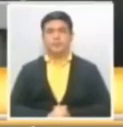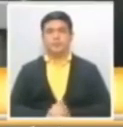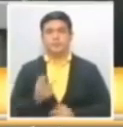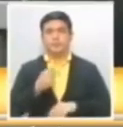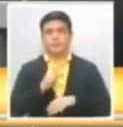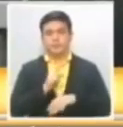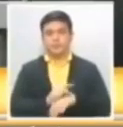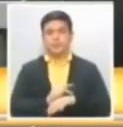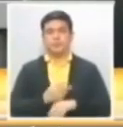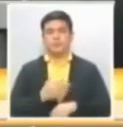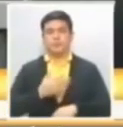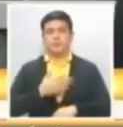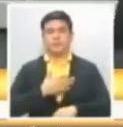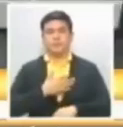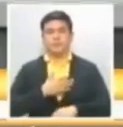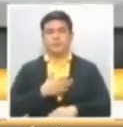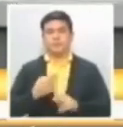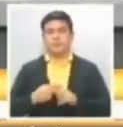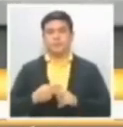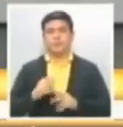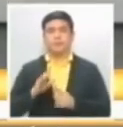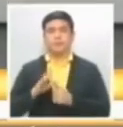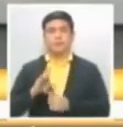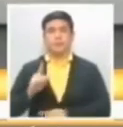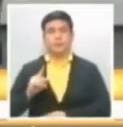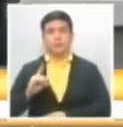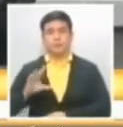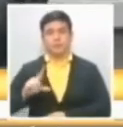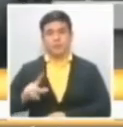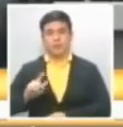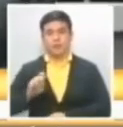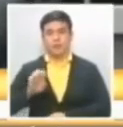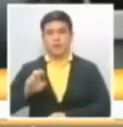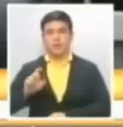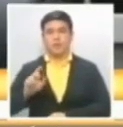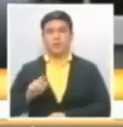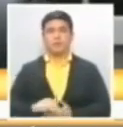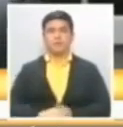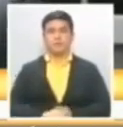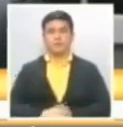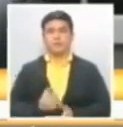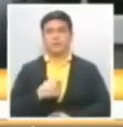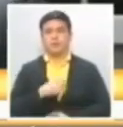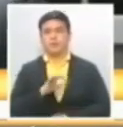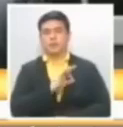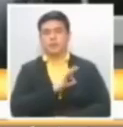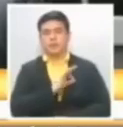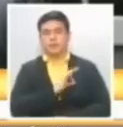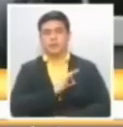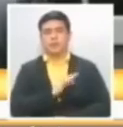านประธานสภาที่เคารพครับผมเดชอิสขาวทองสมาชิกสภาผู้แทนราษฎรจังหวัดสงขลาพรรคประชาธิปั